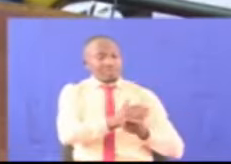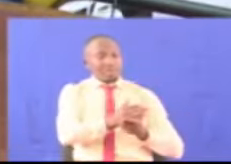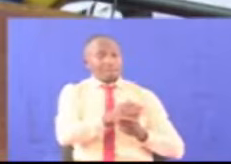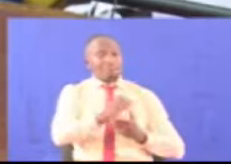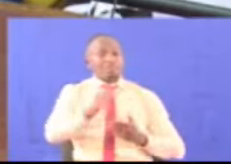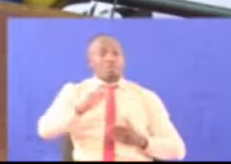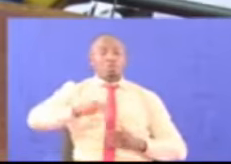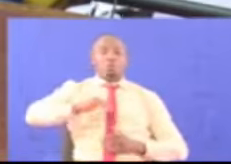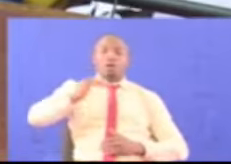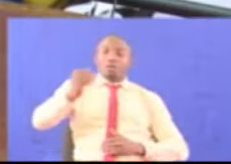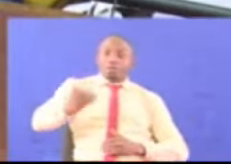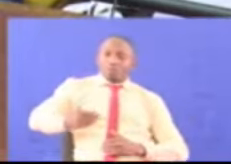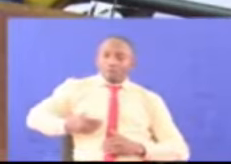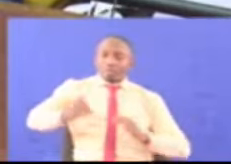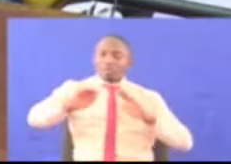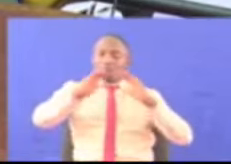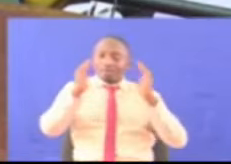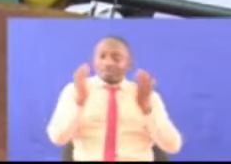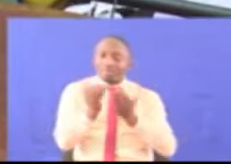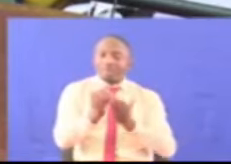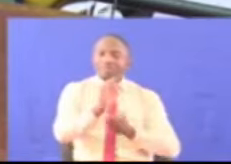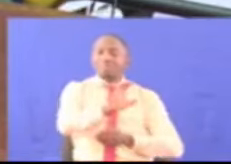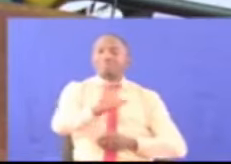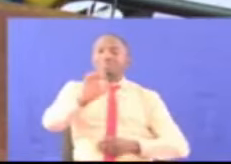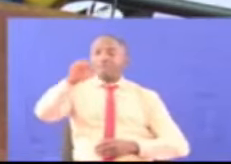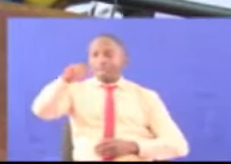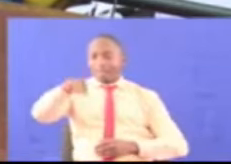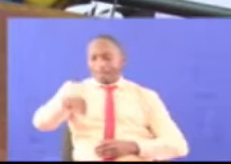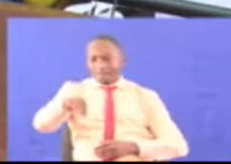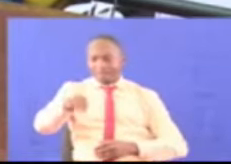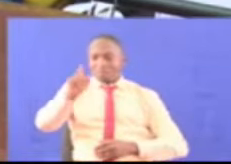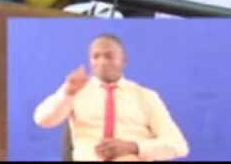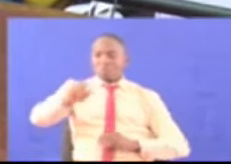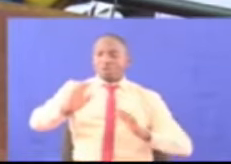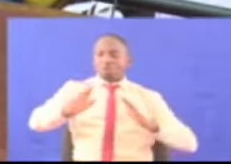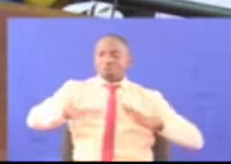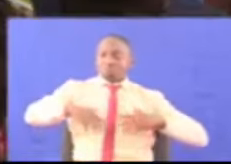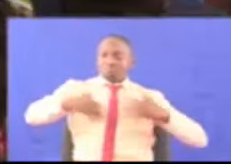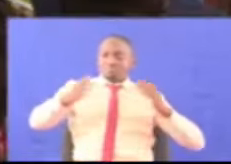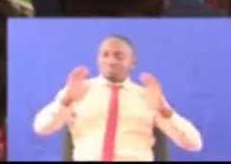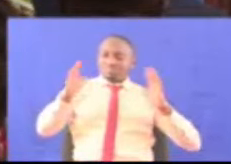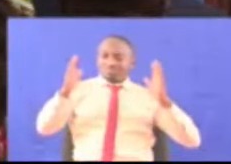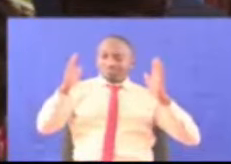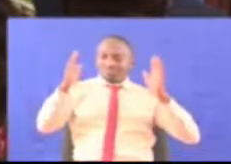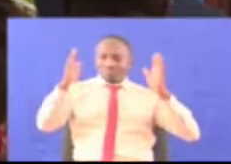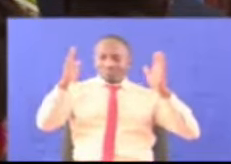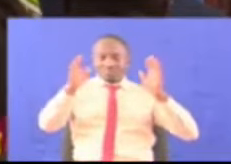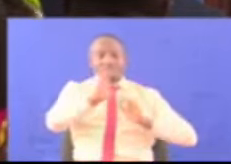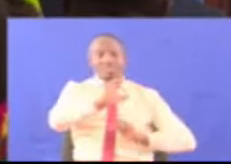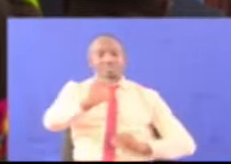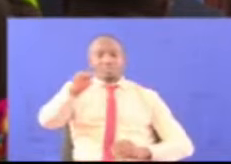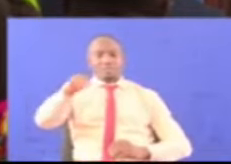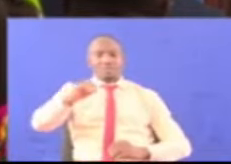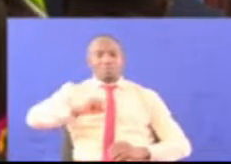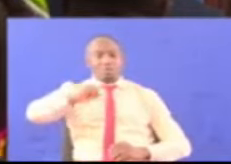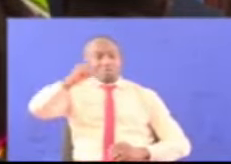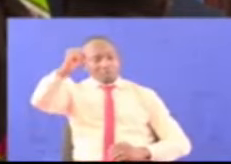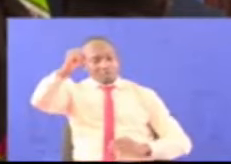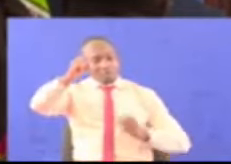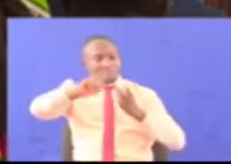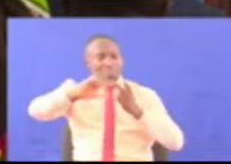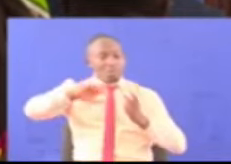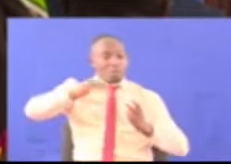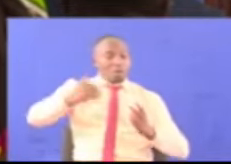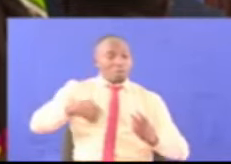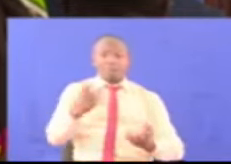hususan wanawake wa Chama cha Mapinduzi UWT. CCM oye!